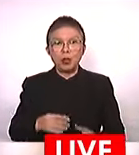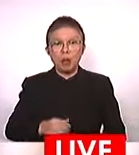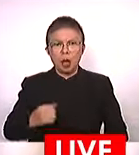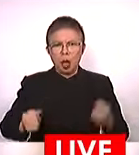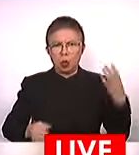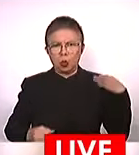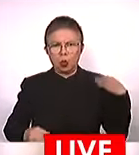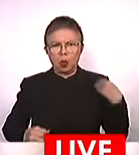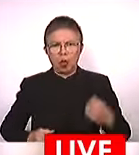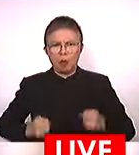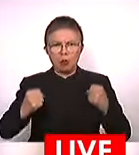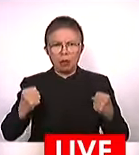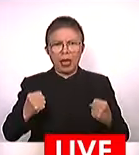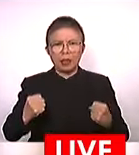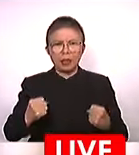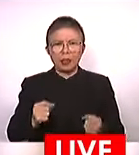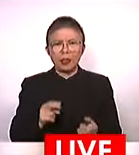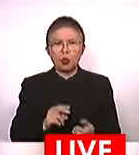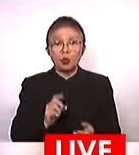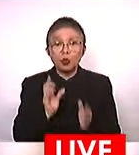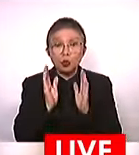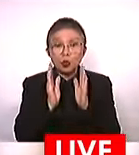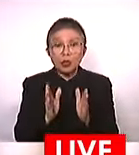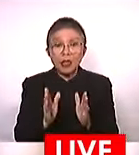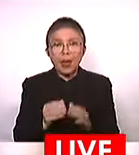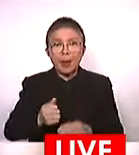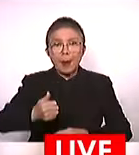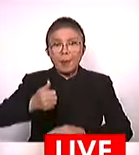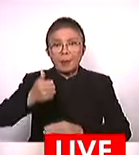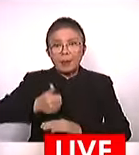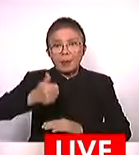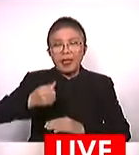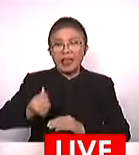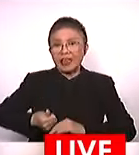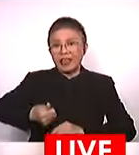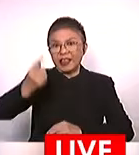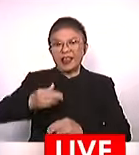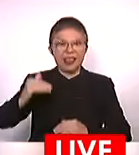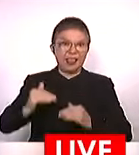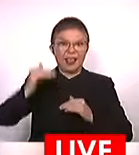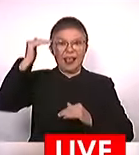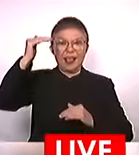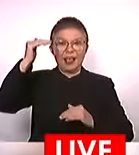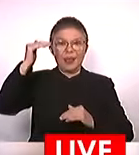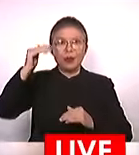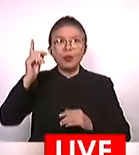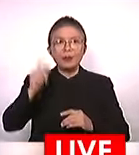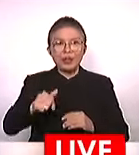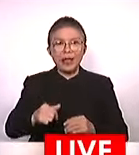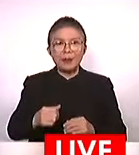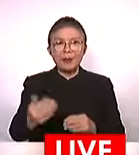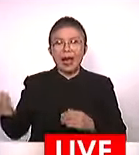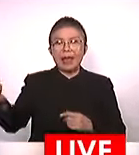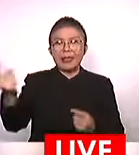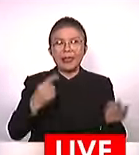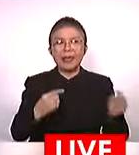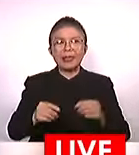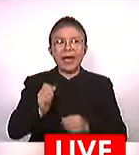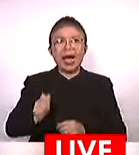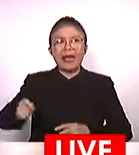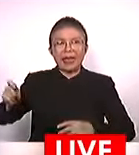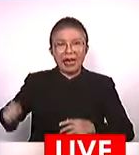kewenangan mutlak terutama pimpinan tertinggi untuk bisa menghadirkan